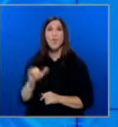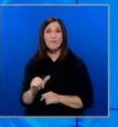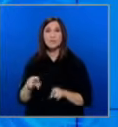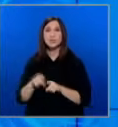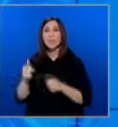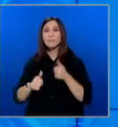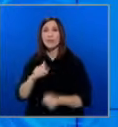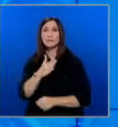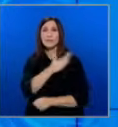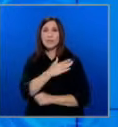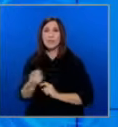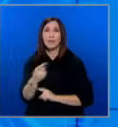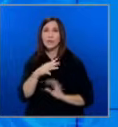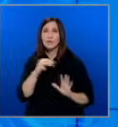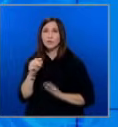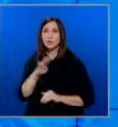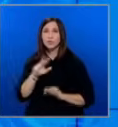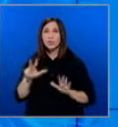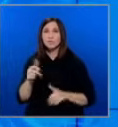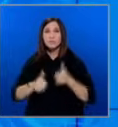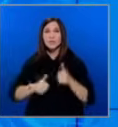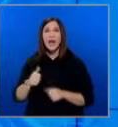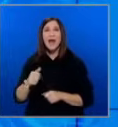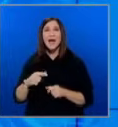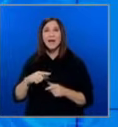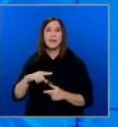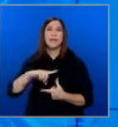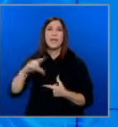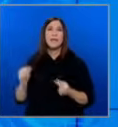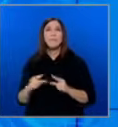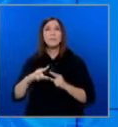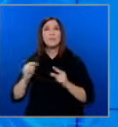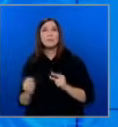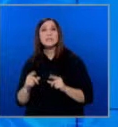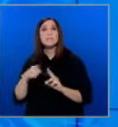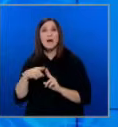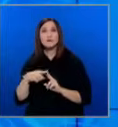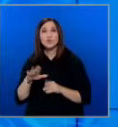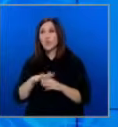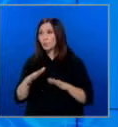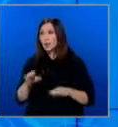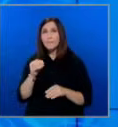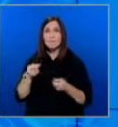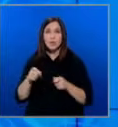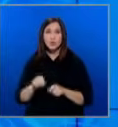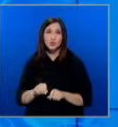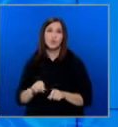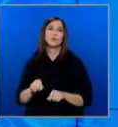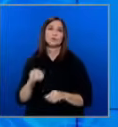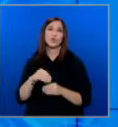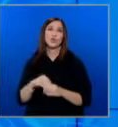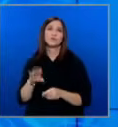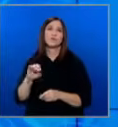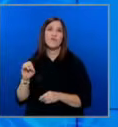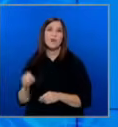ЦСКА 1948 се изправя срещу кипърския Пафос. Единствено Черноморе приключи участието си в Европа след загуба с 1-2 от АПОЕЛ